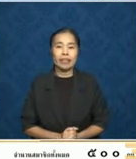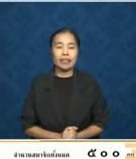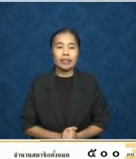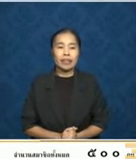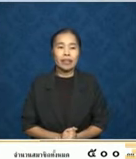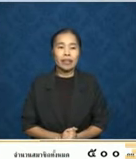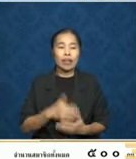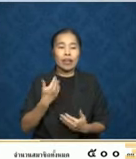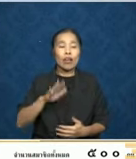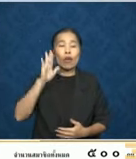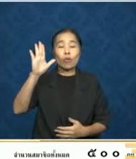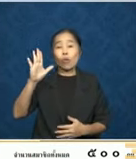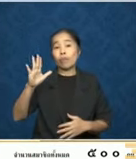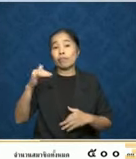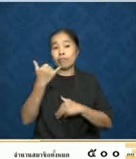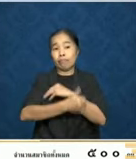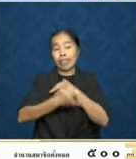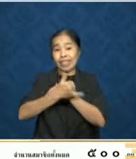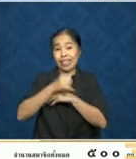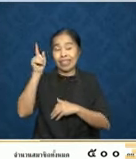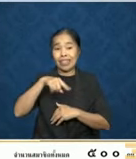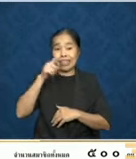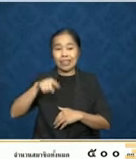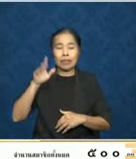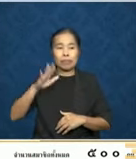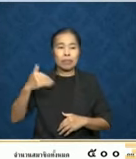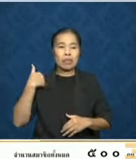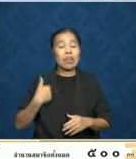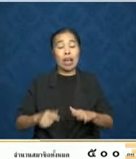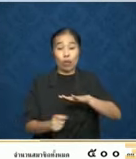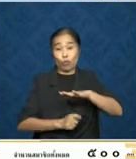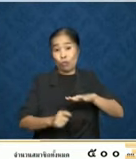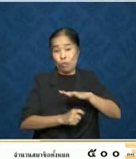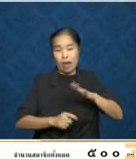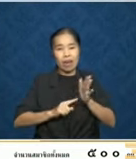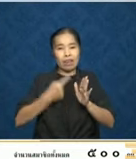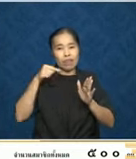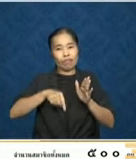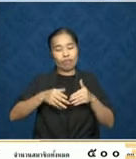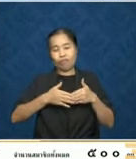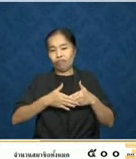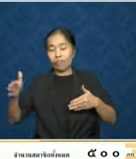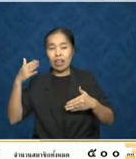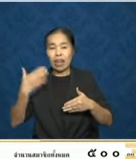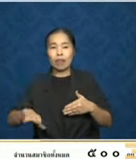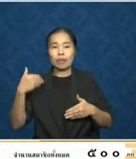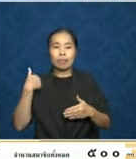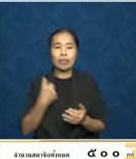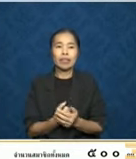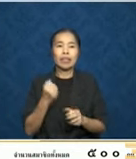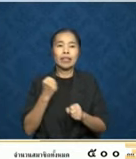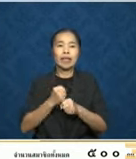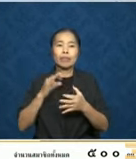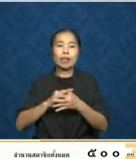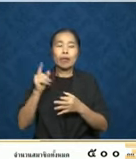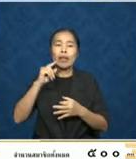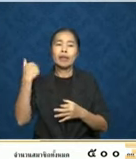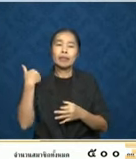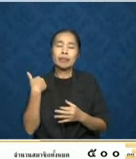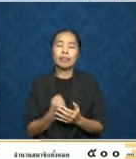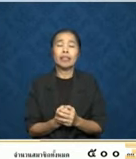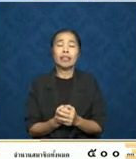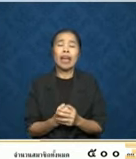ลอริดานะคะก็จะมีในเรื่องของการจัดการขยะในเด็กตั้งแต่อนุบาลเช่นกันค่ะมีการตั้งเขาเรียกว่า Guardian of the Environment นะคะจะอัน